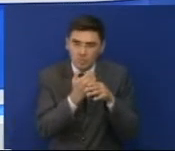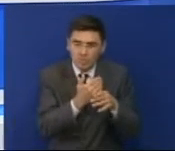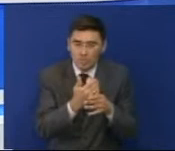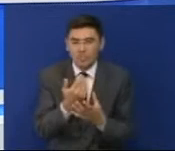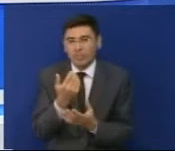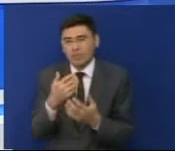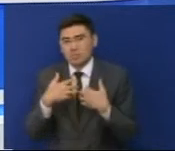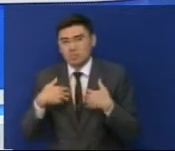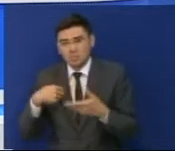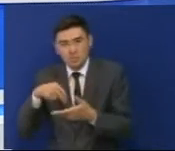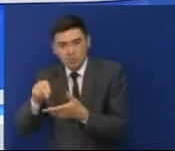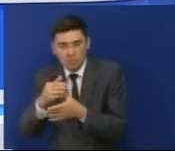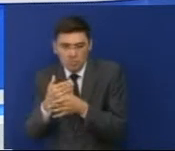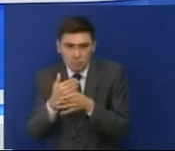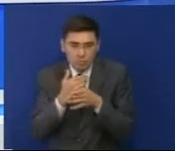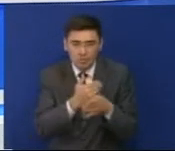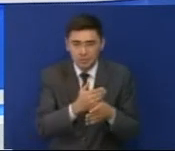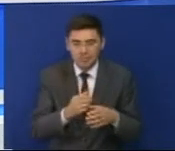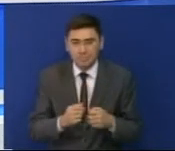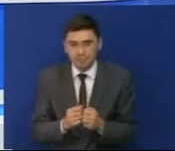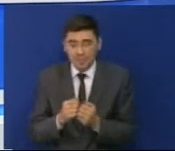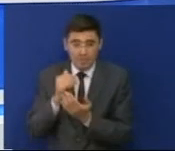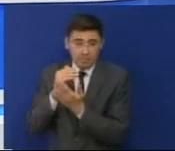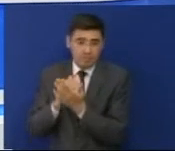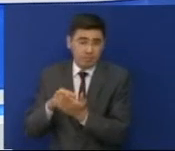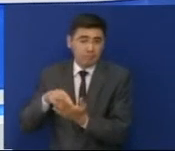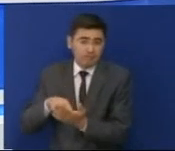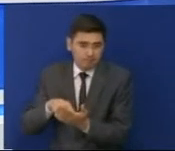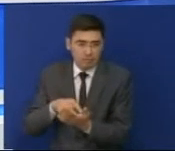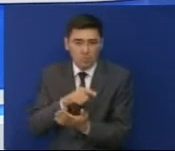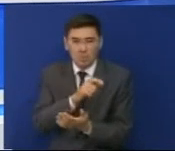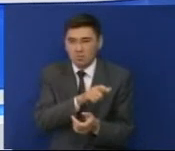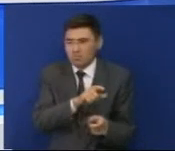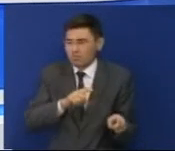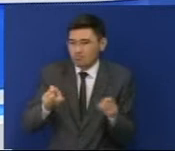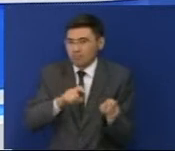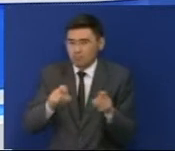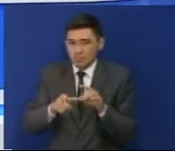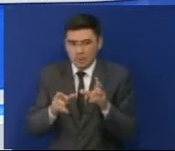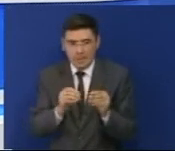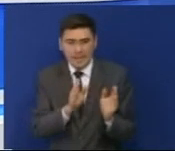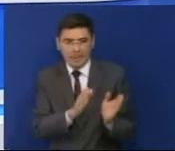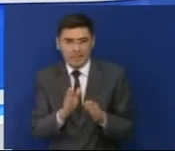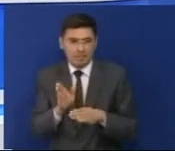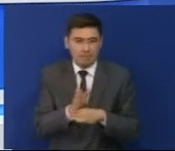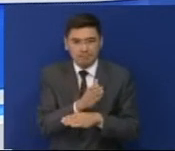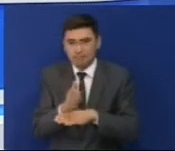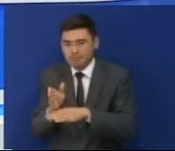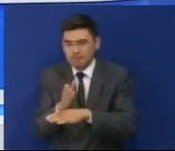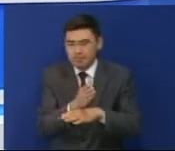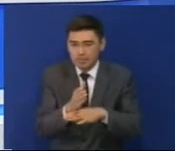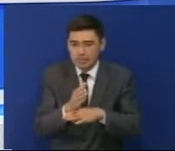Бағдарлама жұмыспен қамтуға бағытталғанымен, түп төркіні демографиялық жағдайды реттеуді көздейді. Соңғы 2 жылда өңірге